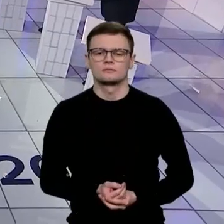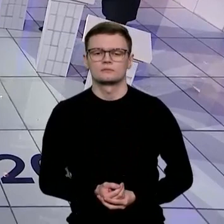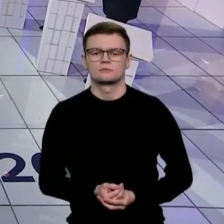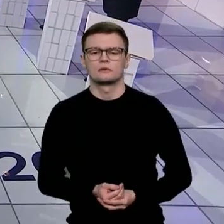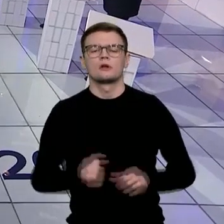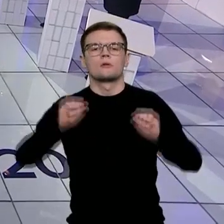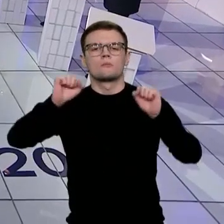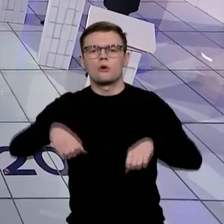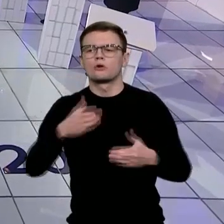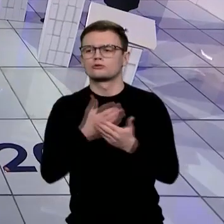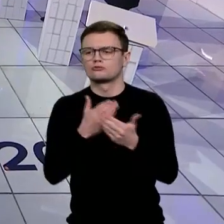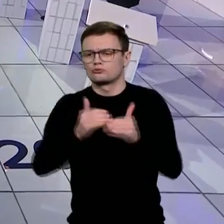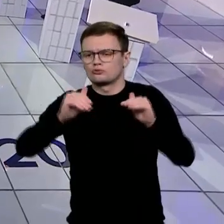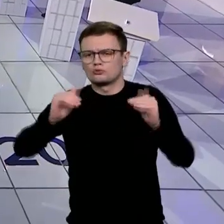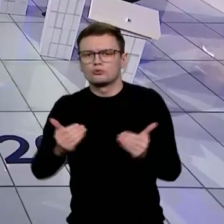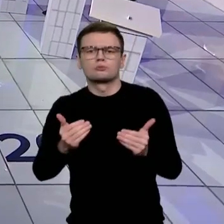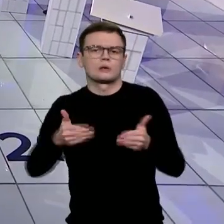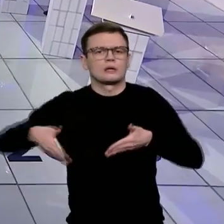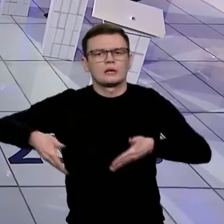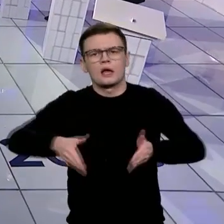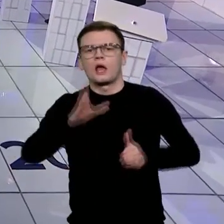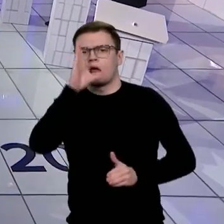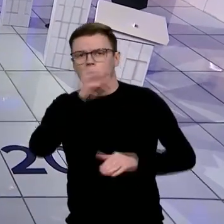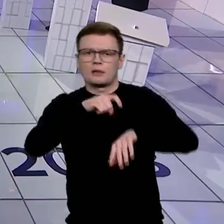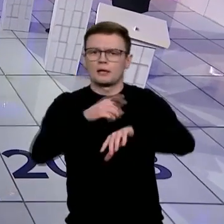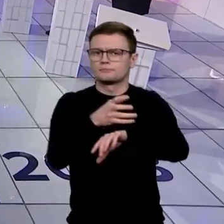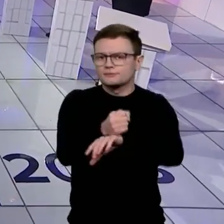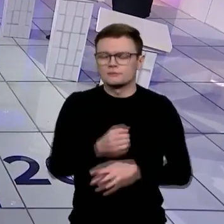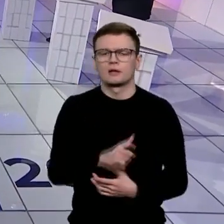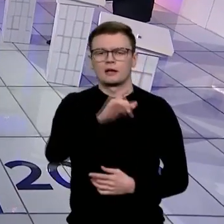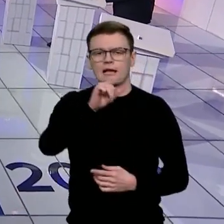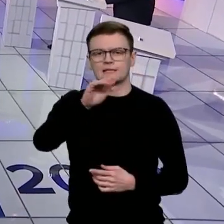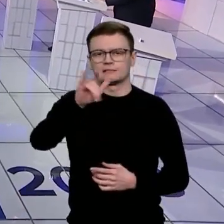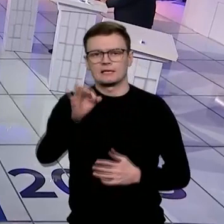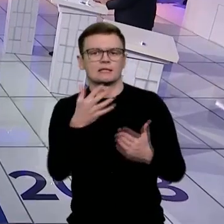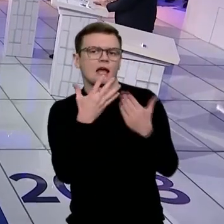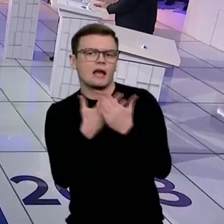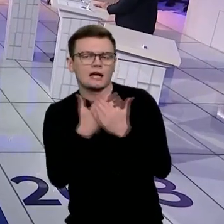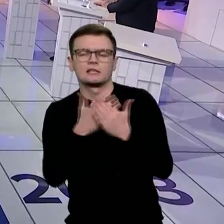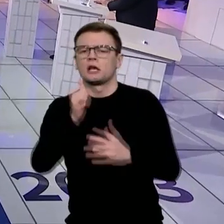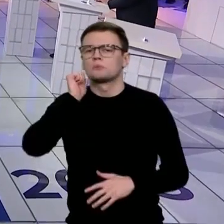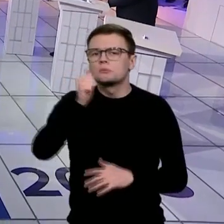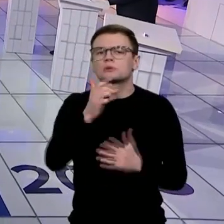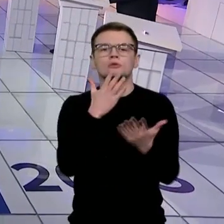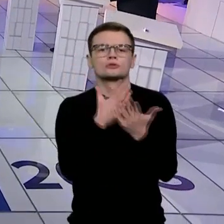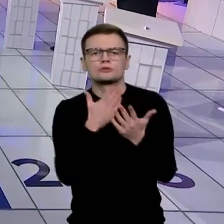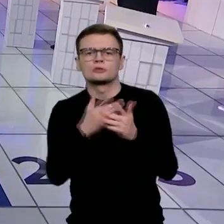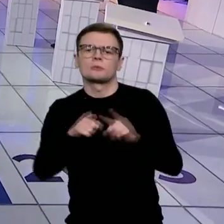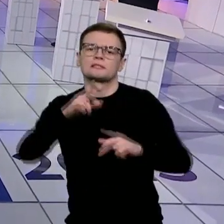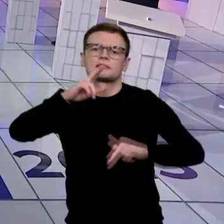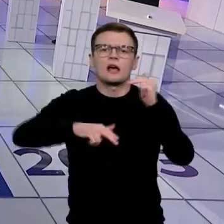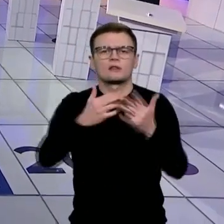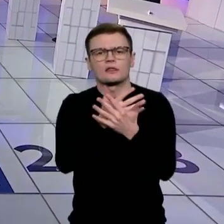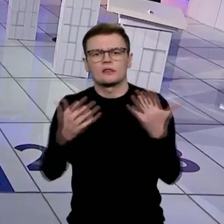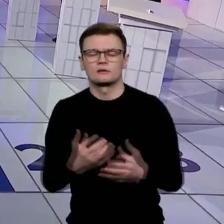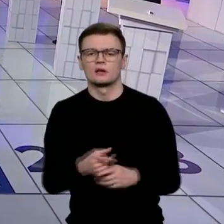sutrumpinti kelią. Tai kelias yra nuostabus, lezas yra gyvas, ten kiekvieną dieną kažkas vyksta, kažkas statosi, sunkvežimiai